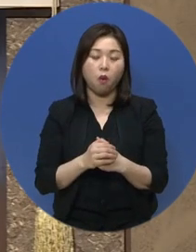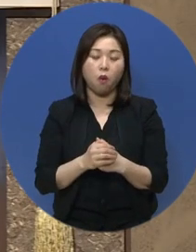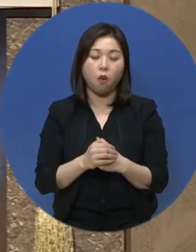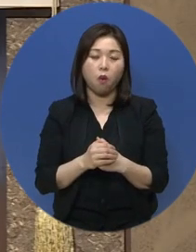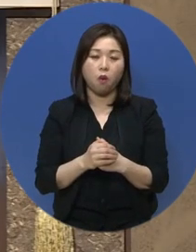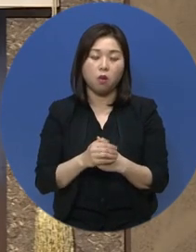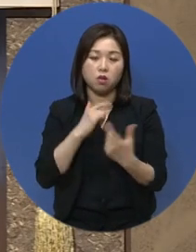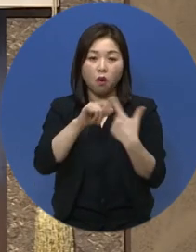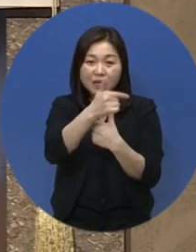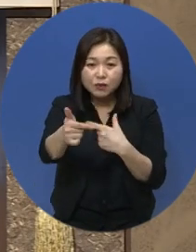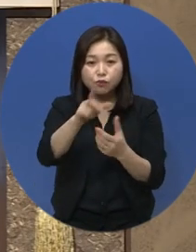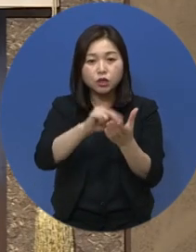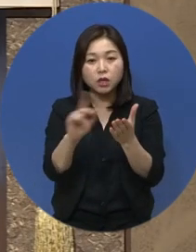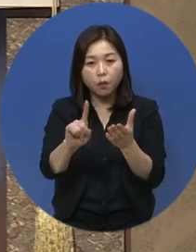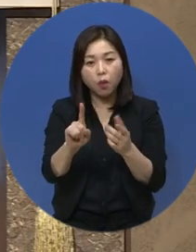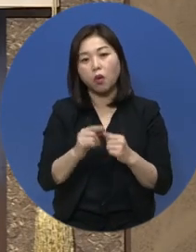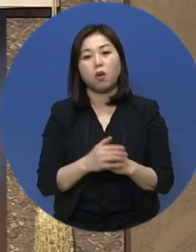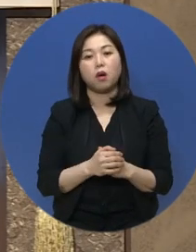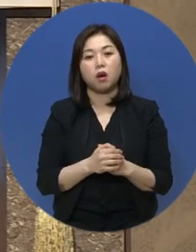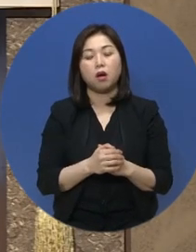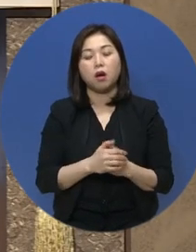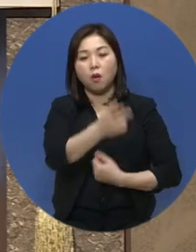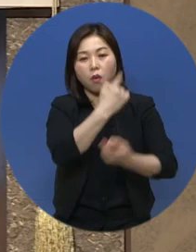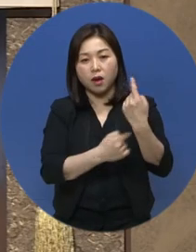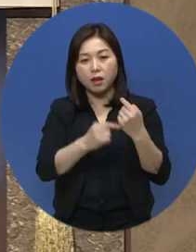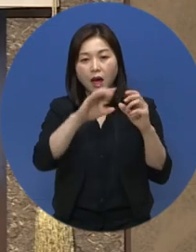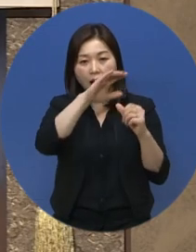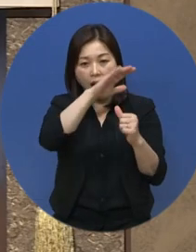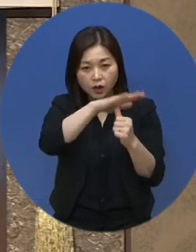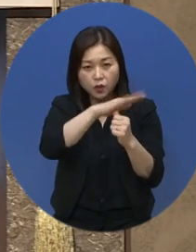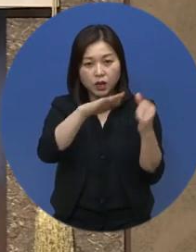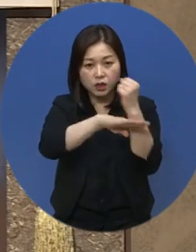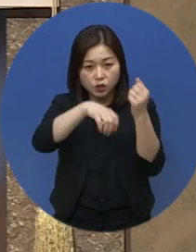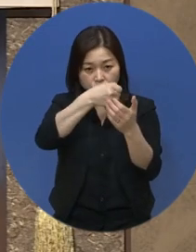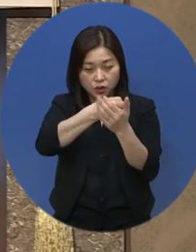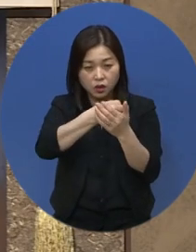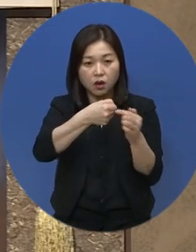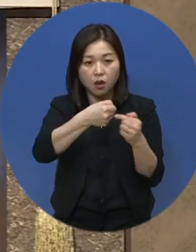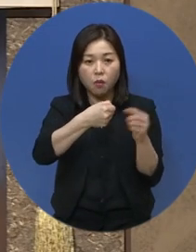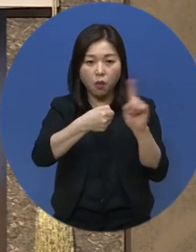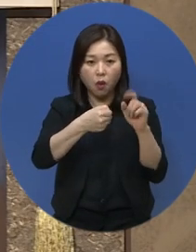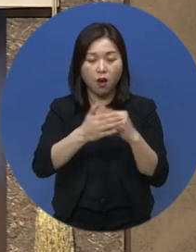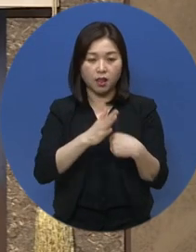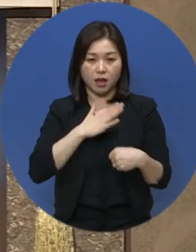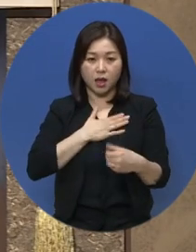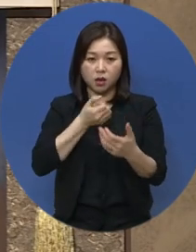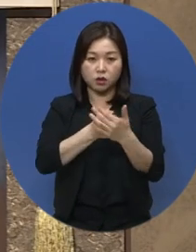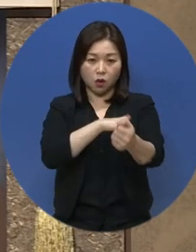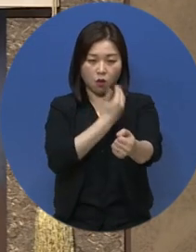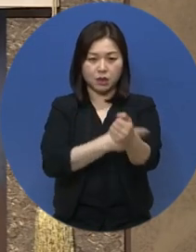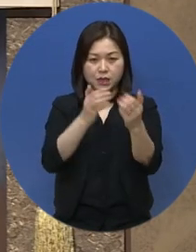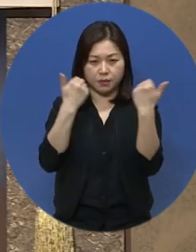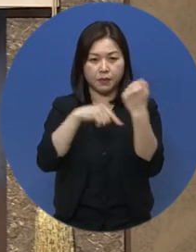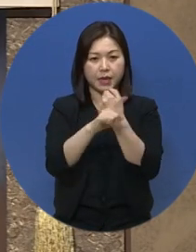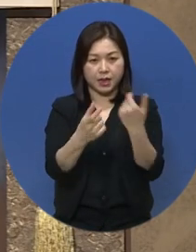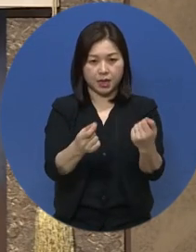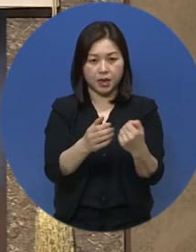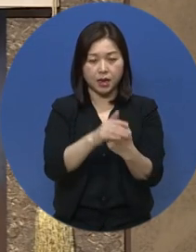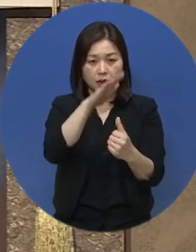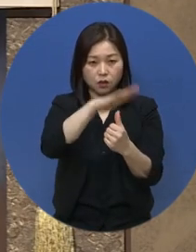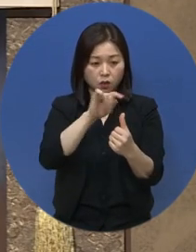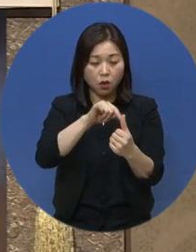문제가 이용아동 기준은 아이의 자기 결정권을 침해한 것이라고 생각을 해요. 네. 아이들은 선택권이